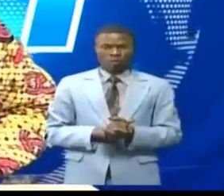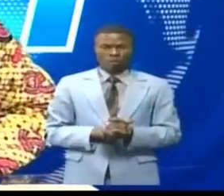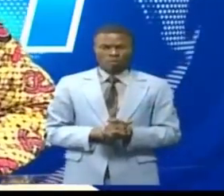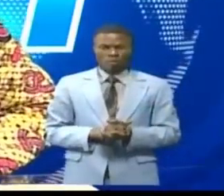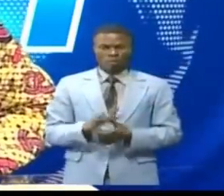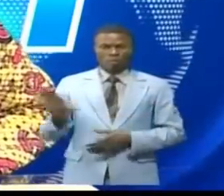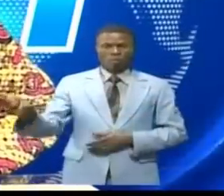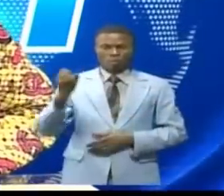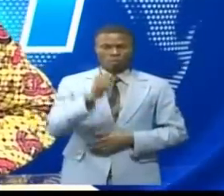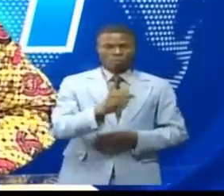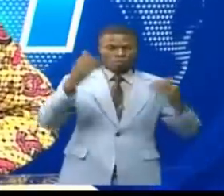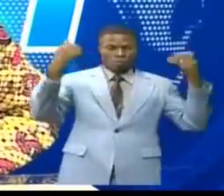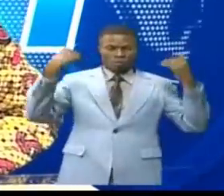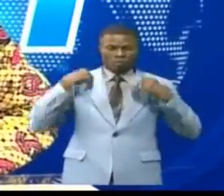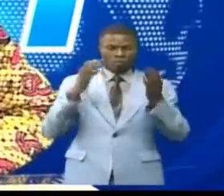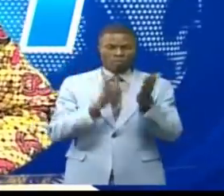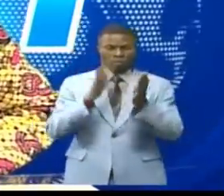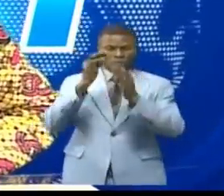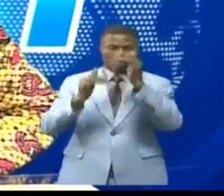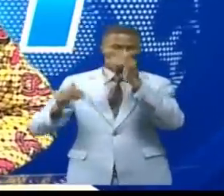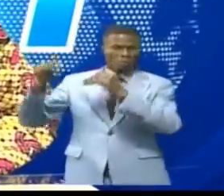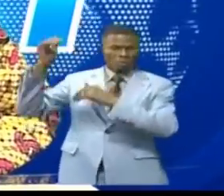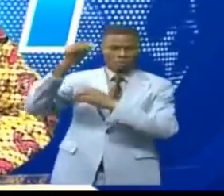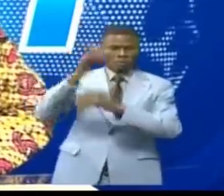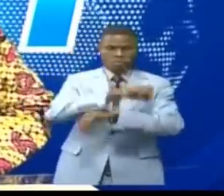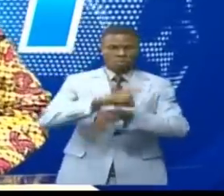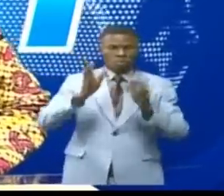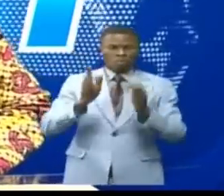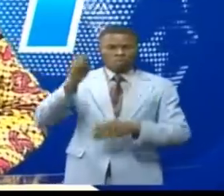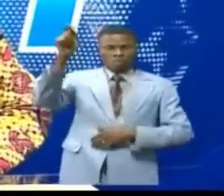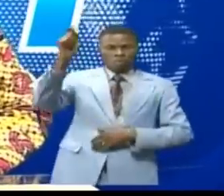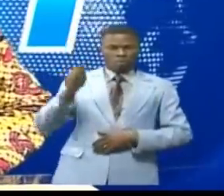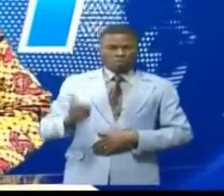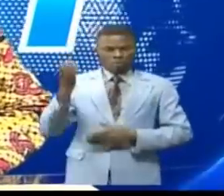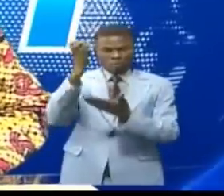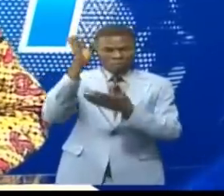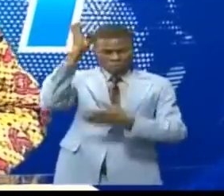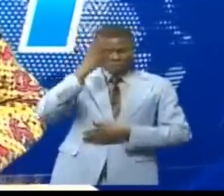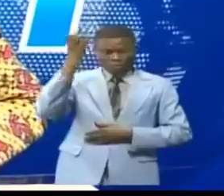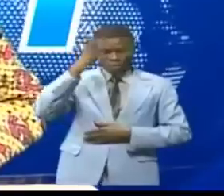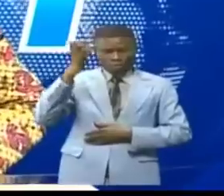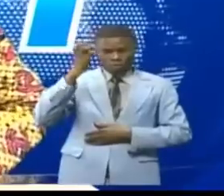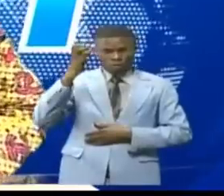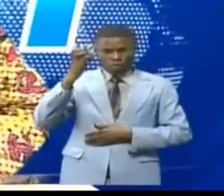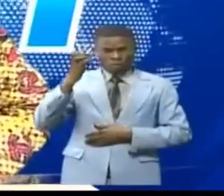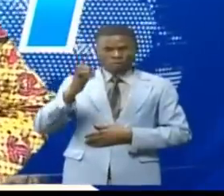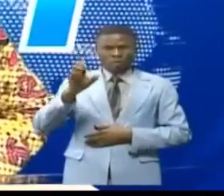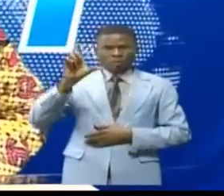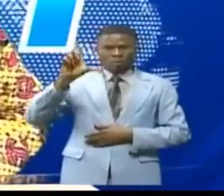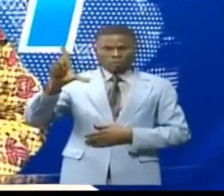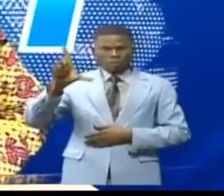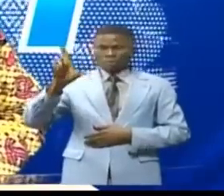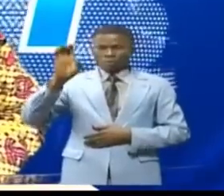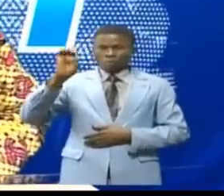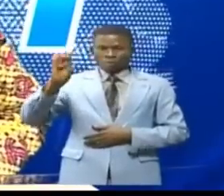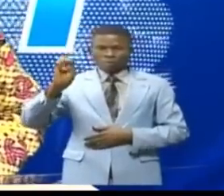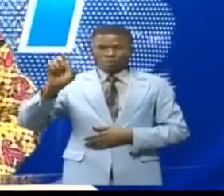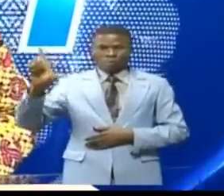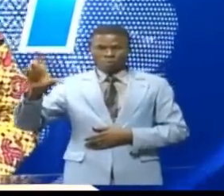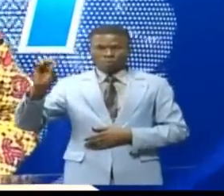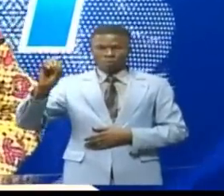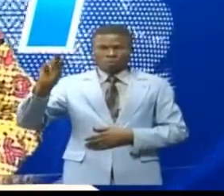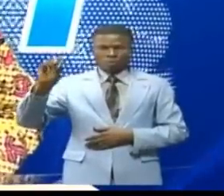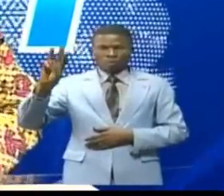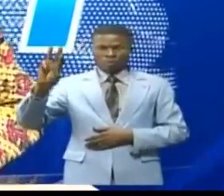Nommé commandant de l'école supérieure d'administration militaire, le général de brigade Elumba Monga a officiellement pris